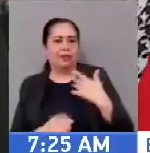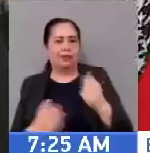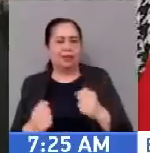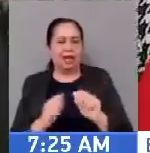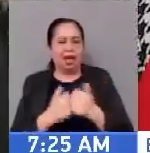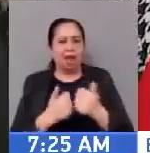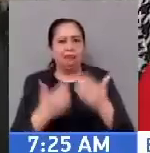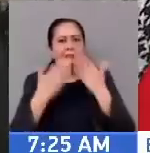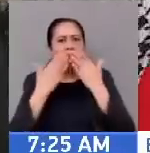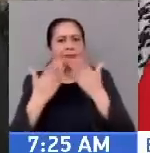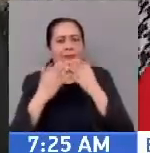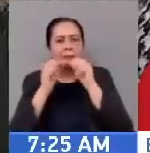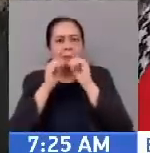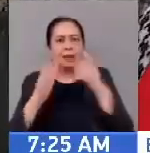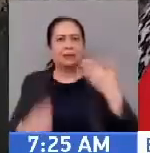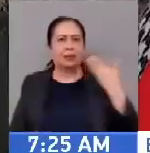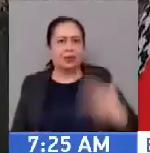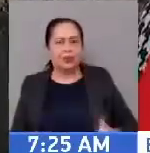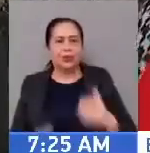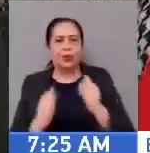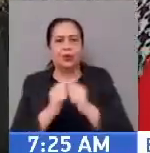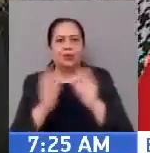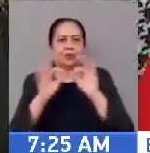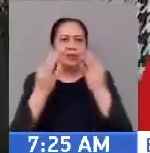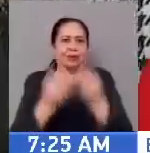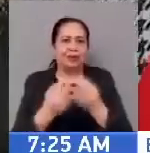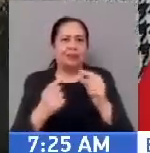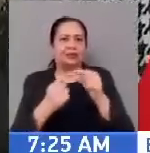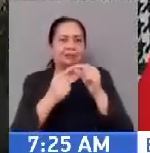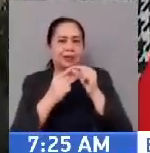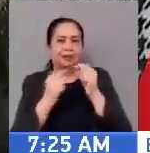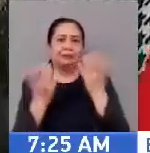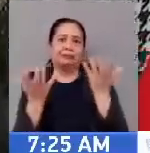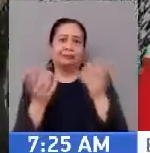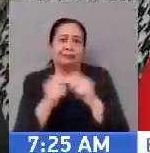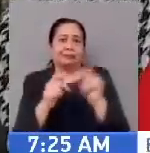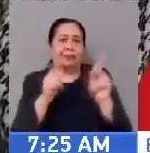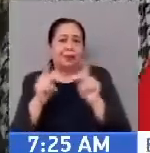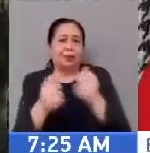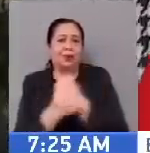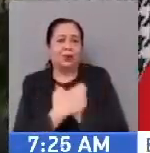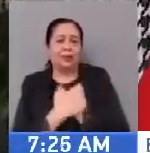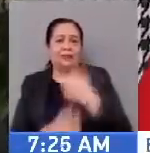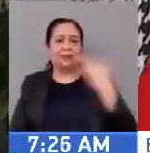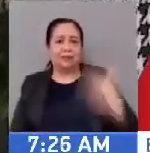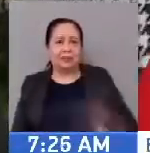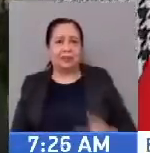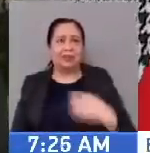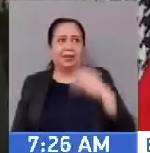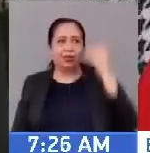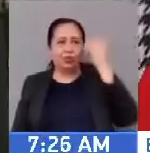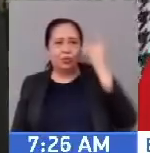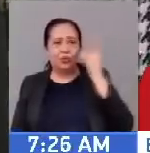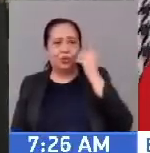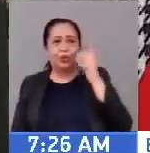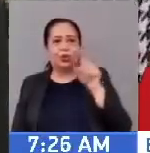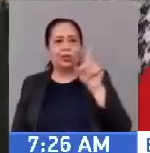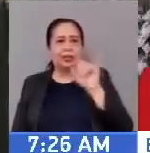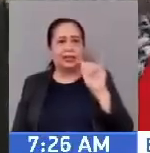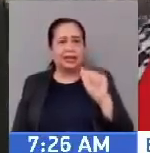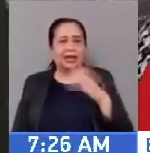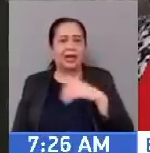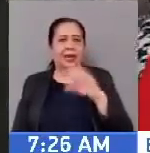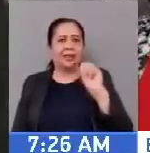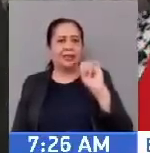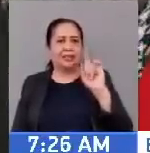blessed talaga ako to have this family, especially, alam mo, yung mga taong nagmamahal sa akin. And Dong, Zia, and Sixto, parang lahat